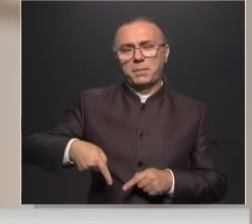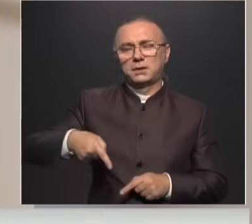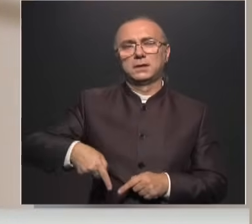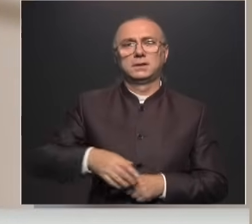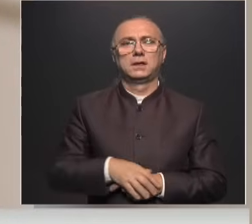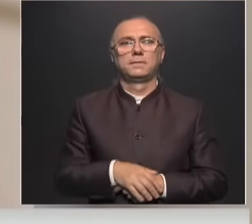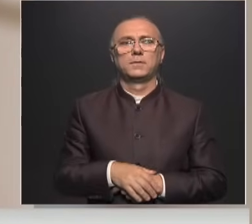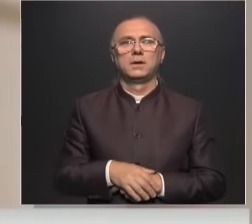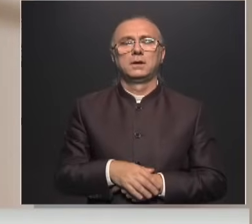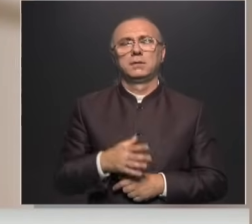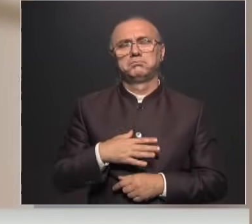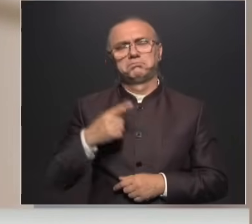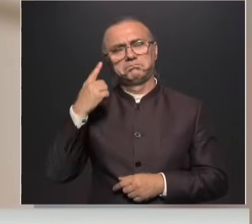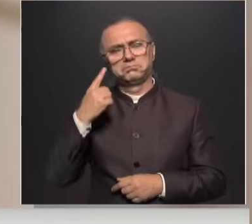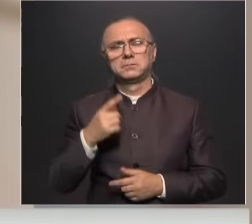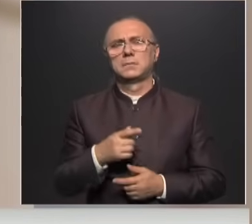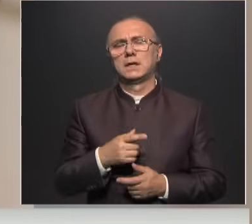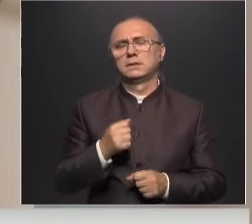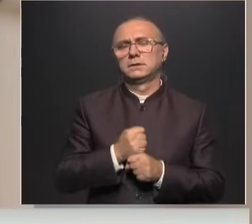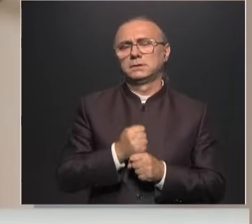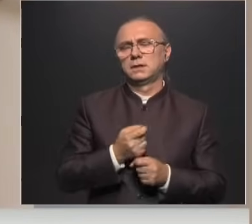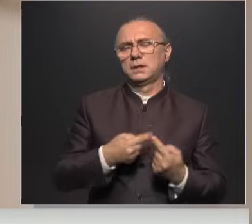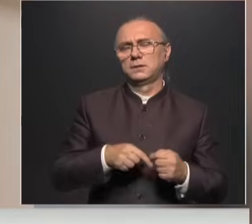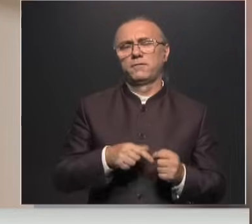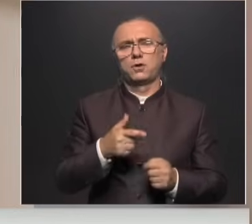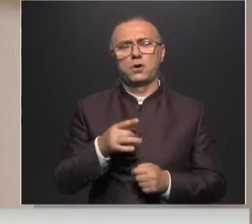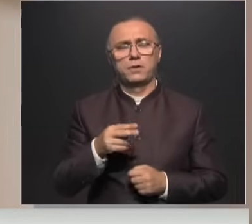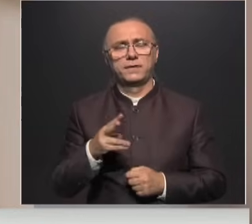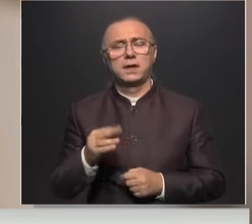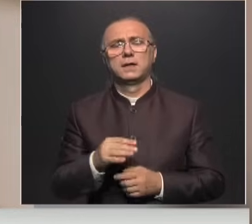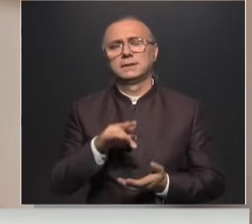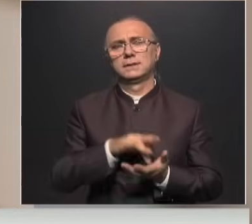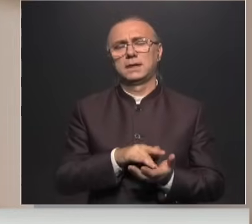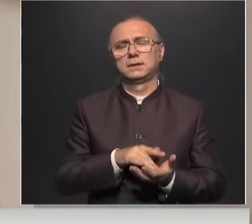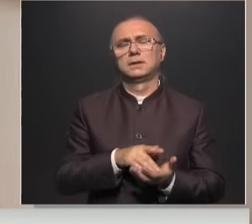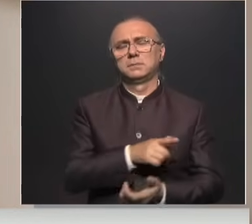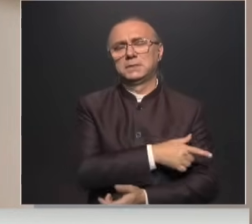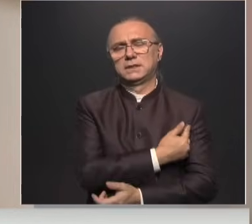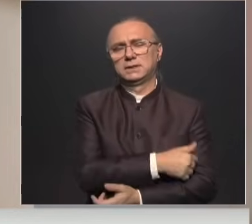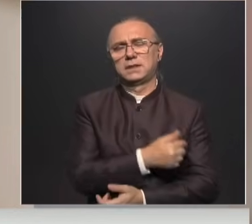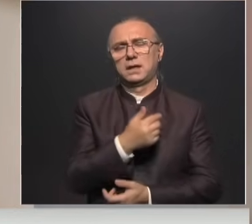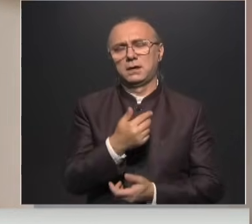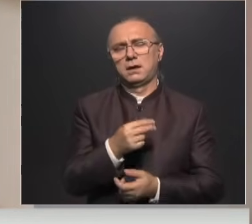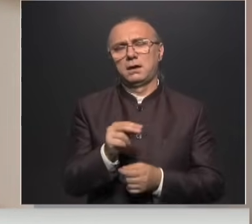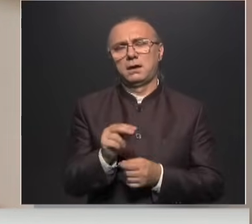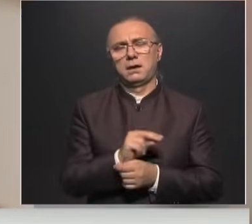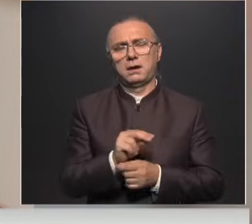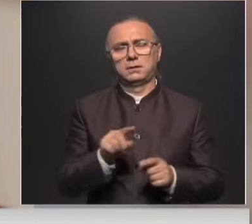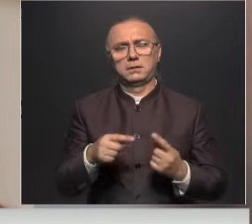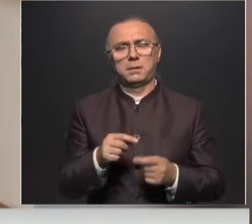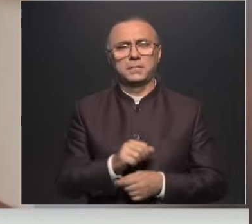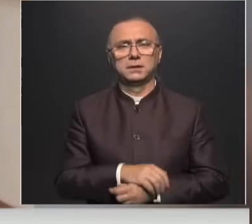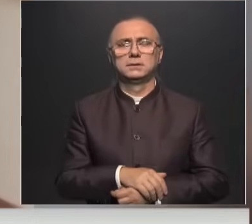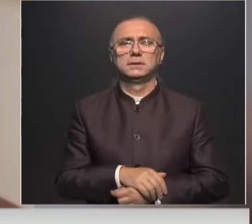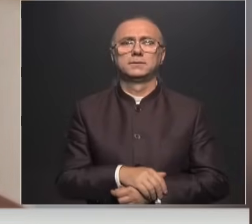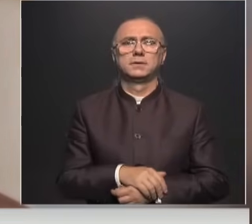создании в Горловке центра протезирования и медицинской адаптации, по примеру того, как мы сделали в Елизаветском филиале в городе Жуковском. И сейчас